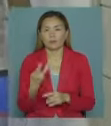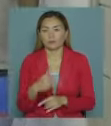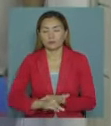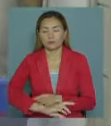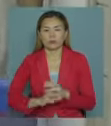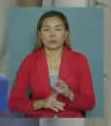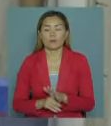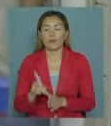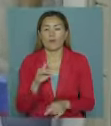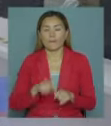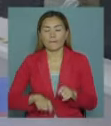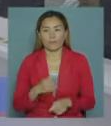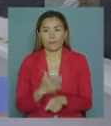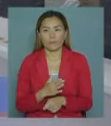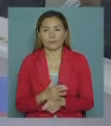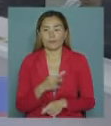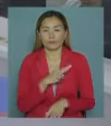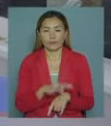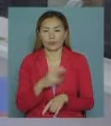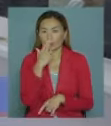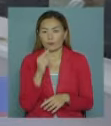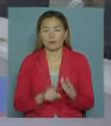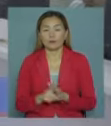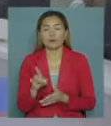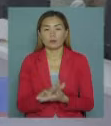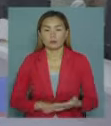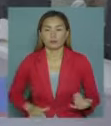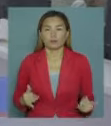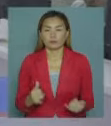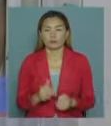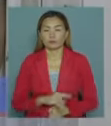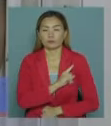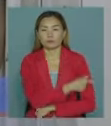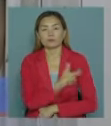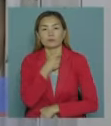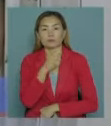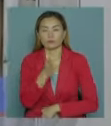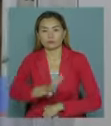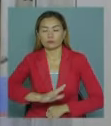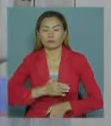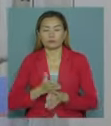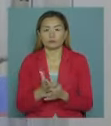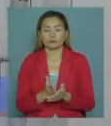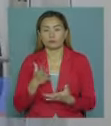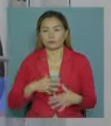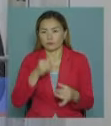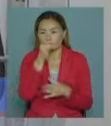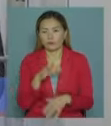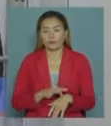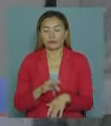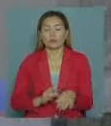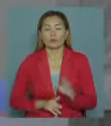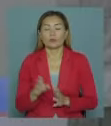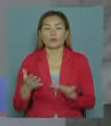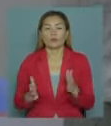стадии. Сначала наблюдаются только симптомы гриппа, а потом возникает сильный кашель, который длится 2 недели и более.